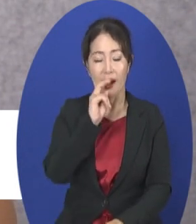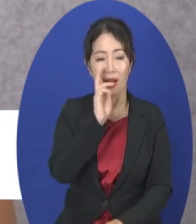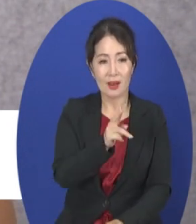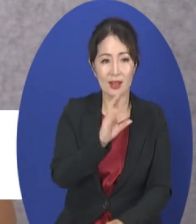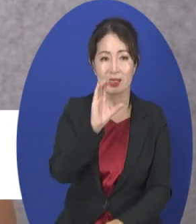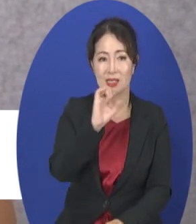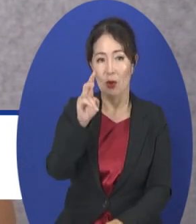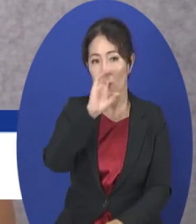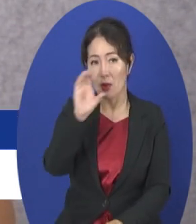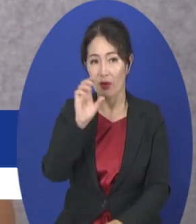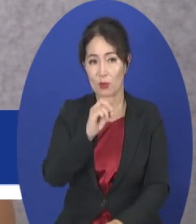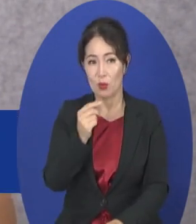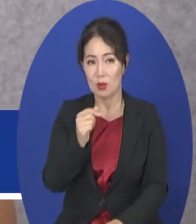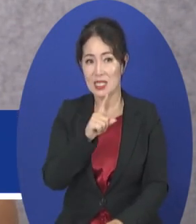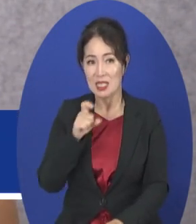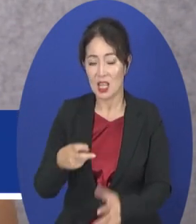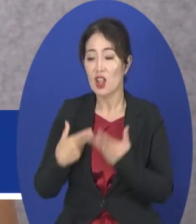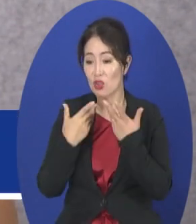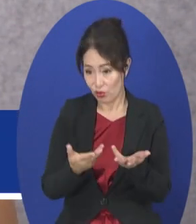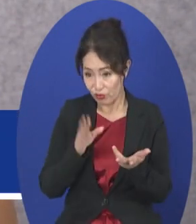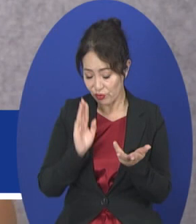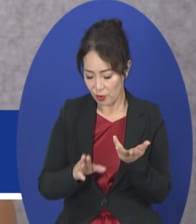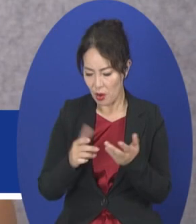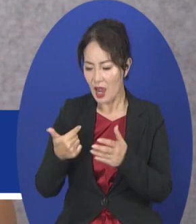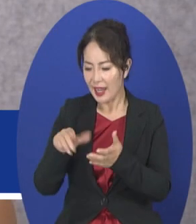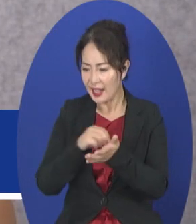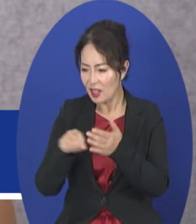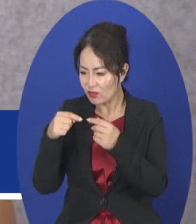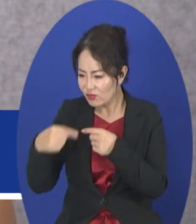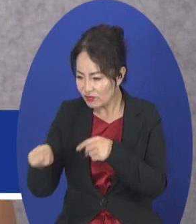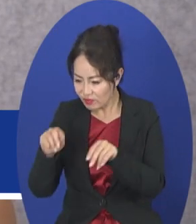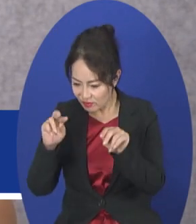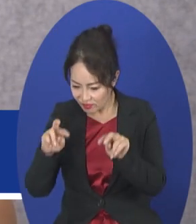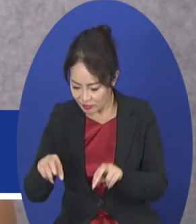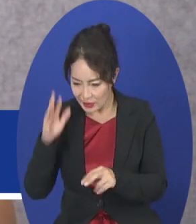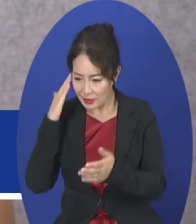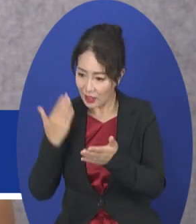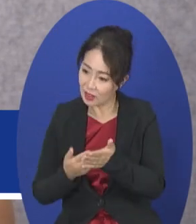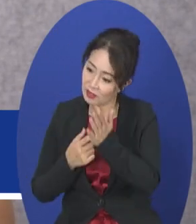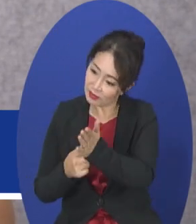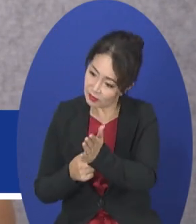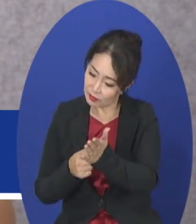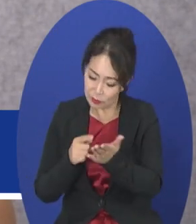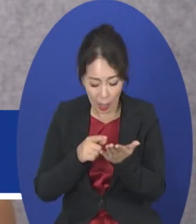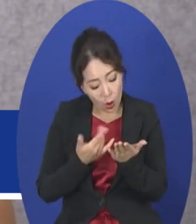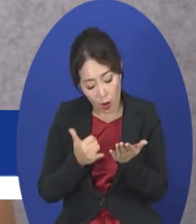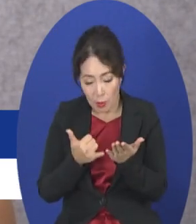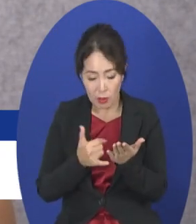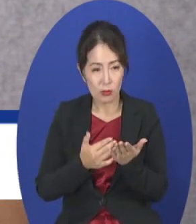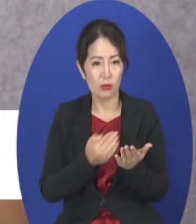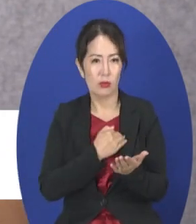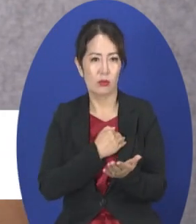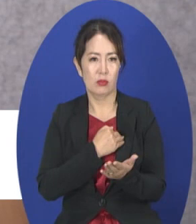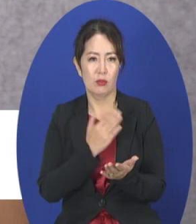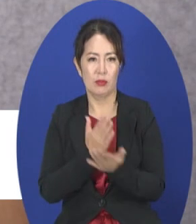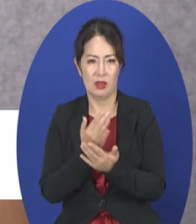зээл олгож байгаа учраас нэг талын гэрээнийхээ залтуудыг ер нь бол санал болох гэх юм уу да тулгын шаардах юм өслүүд бол байгаа гэдэг.